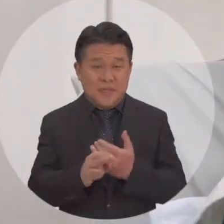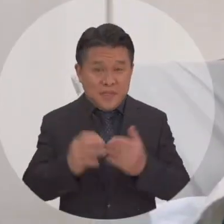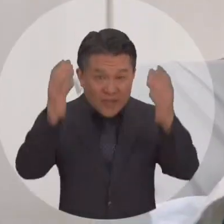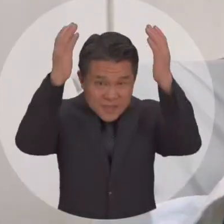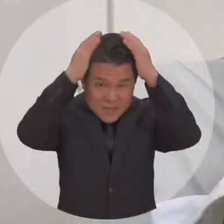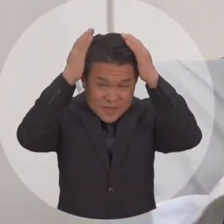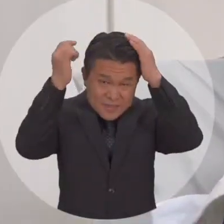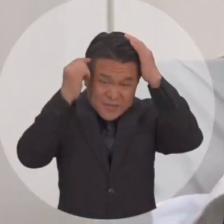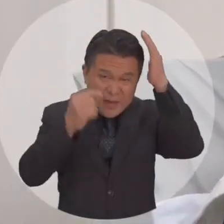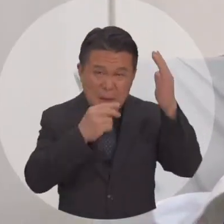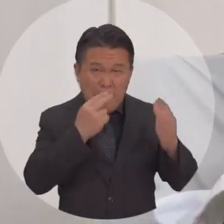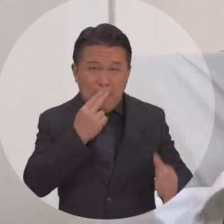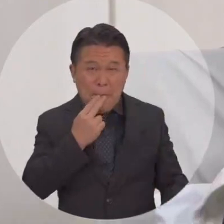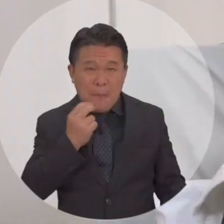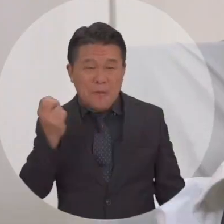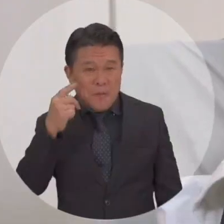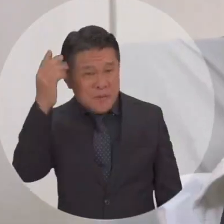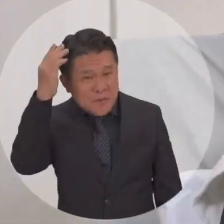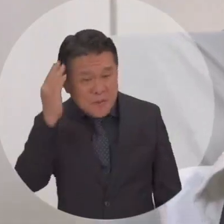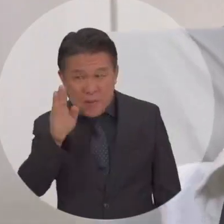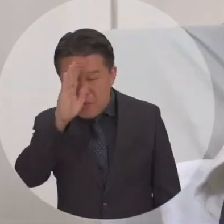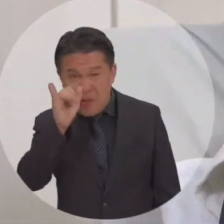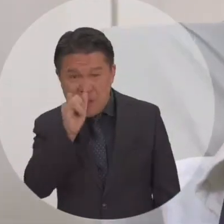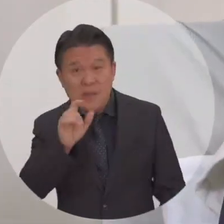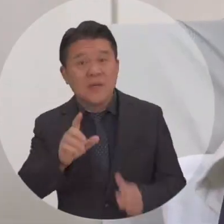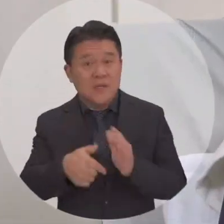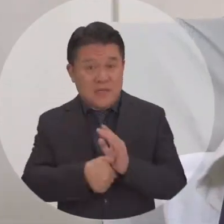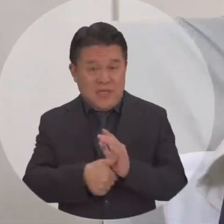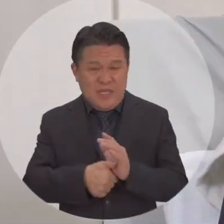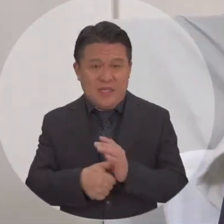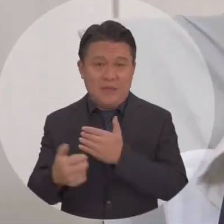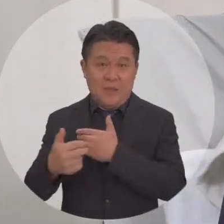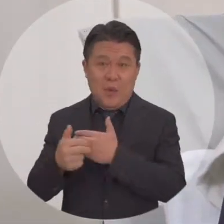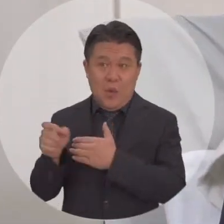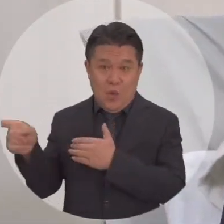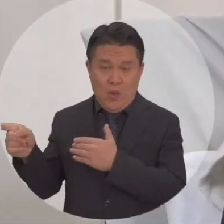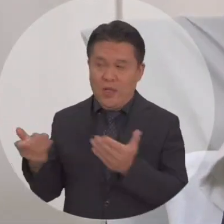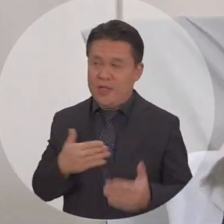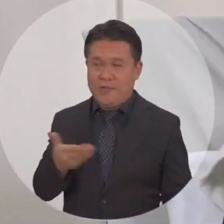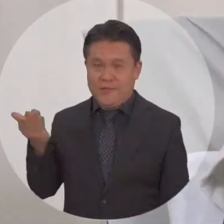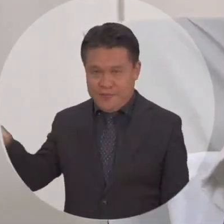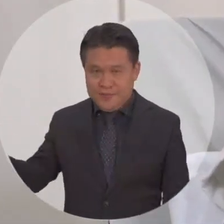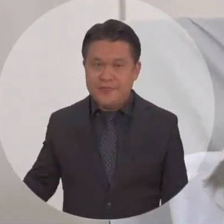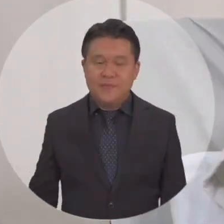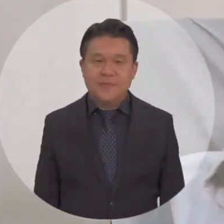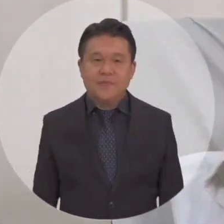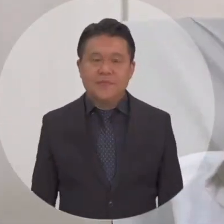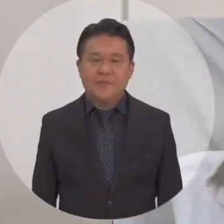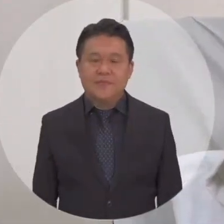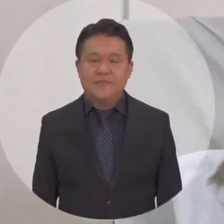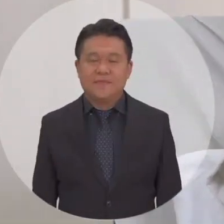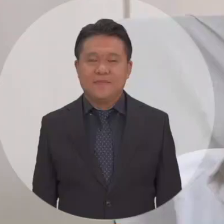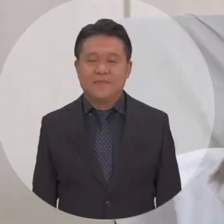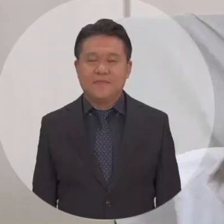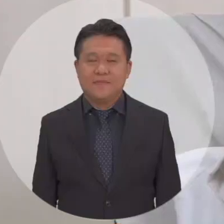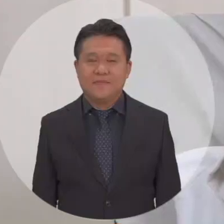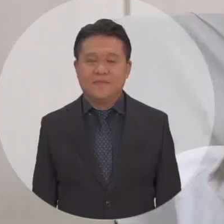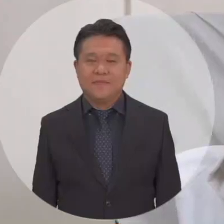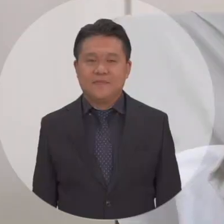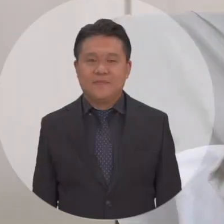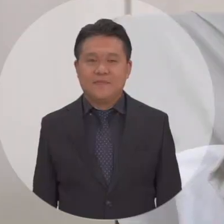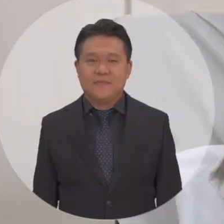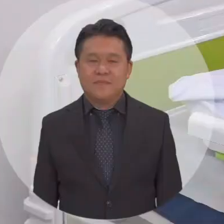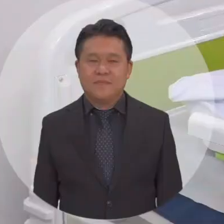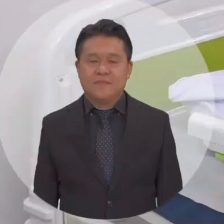머리카락과 두피에 염증이나 고름 등 질환이 있는 경우에는 요양병원 종사자에게 알려줍니다.